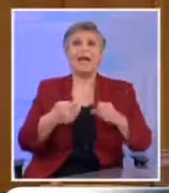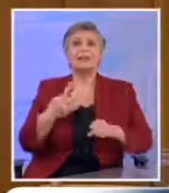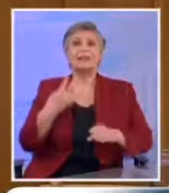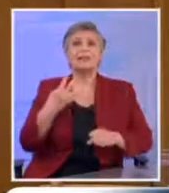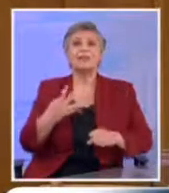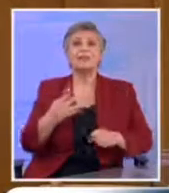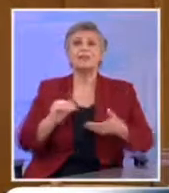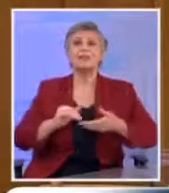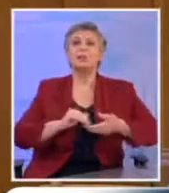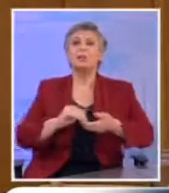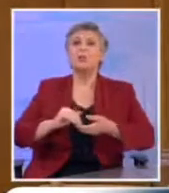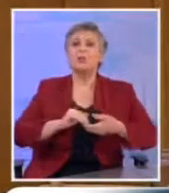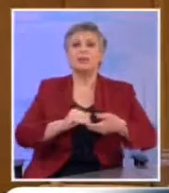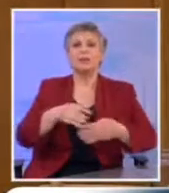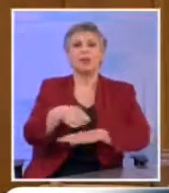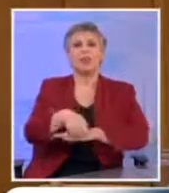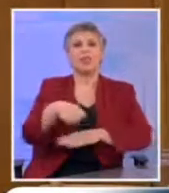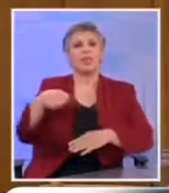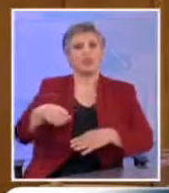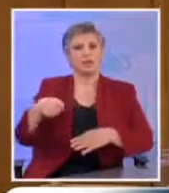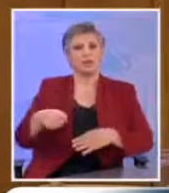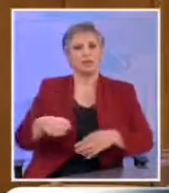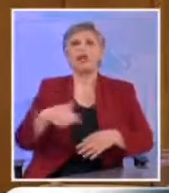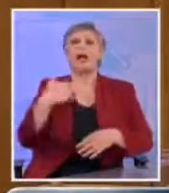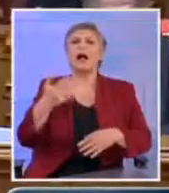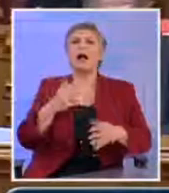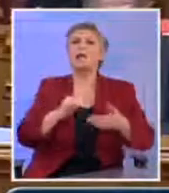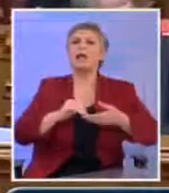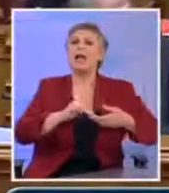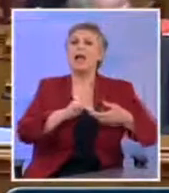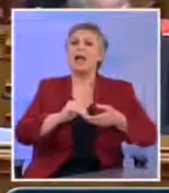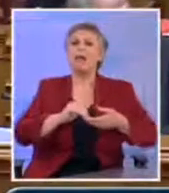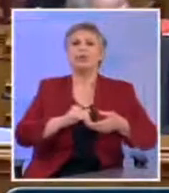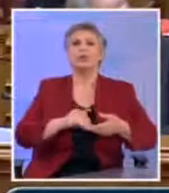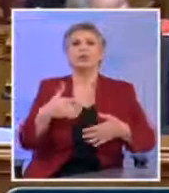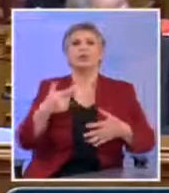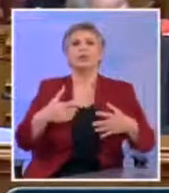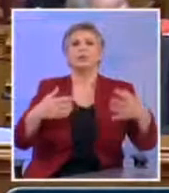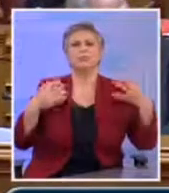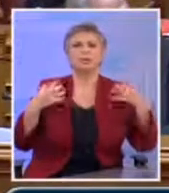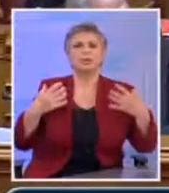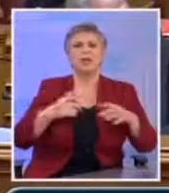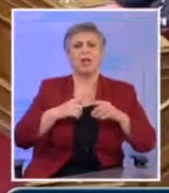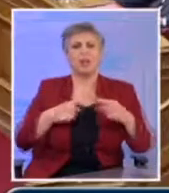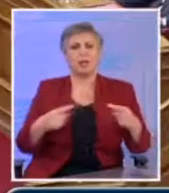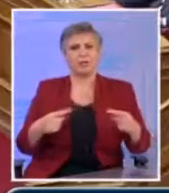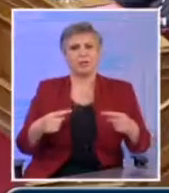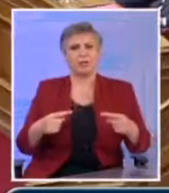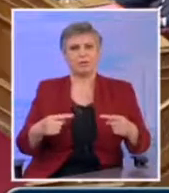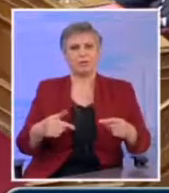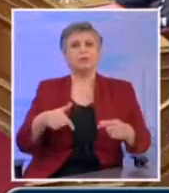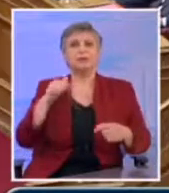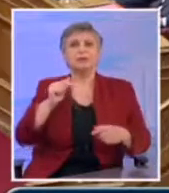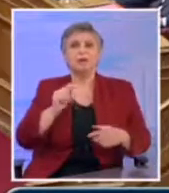Ελλήνικων Ποινικολόγων, ο Μανολεδάκης, όλοι είχαν γράψει τότε εναντίον. Επέσχυντο.